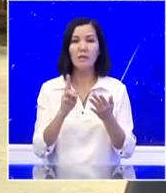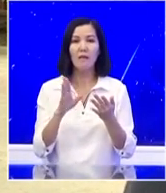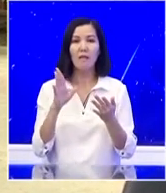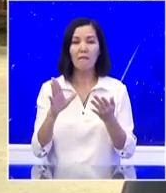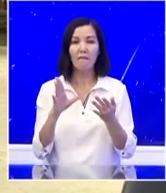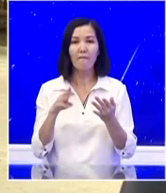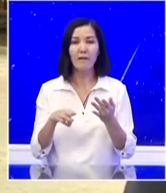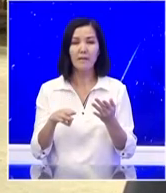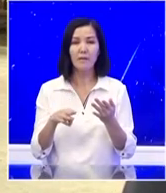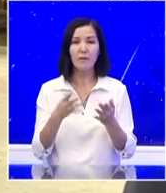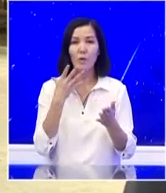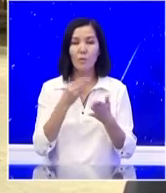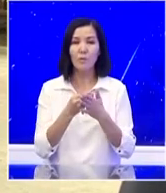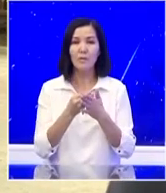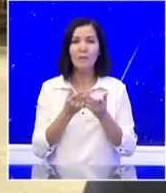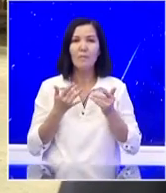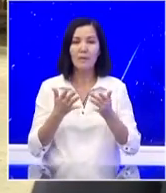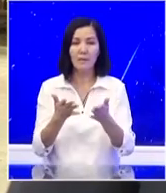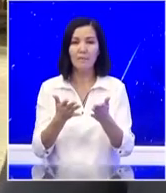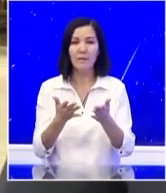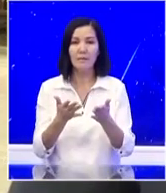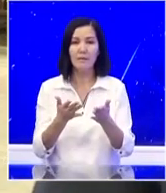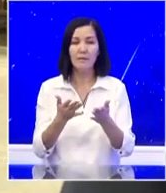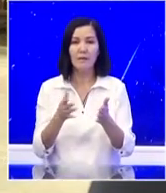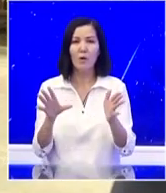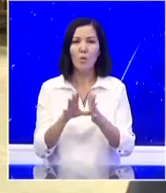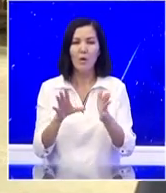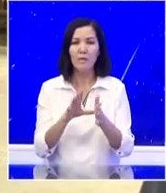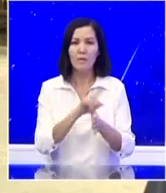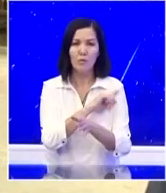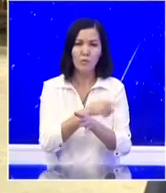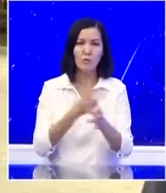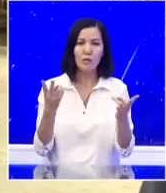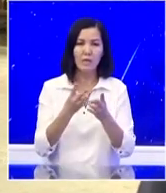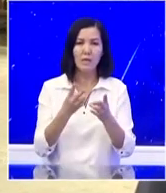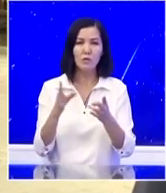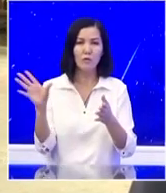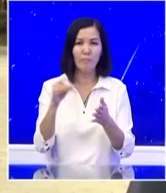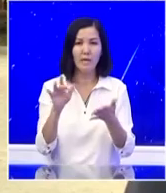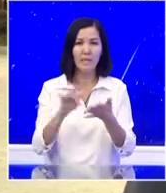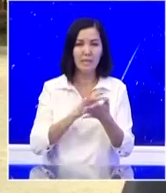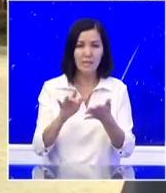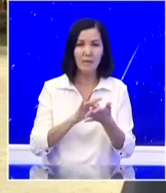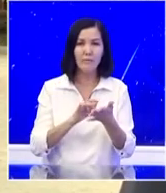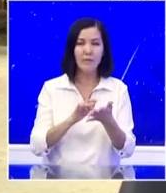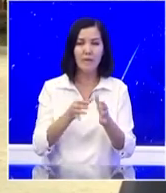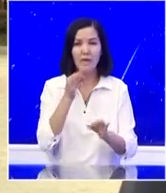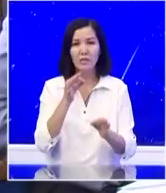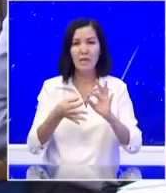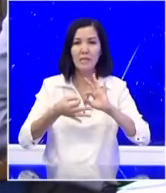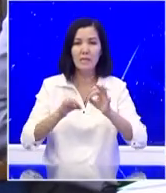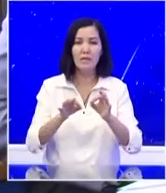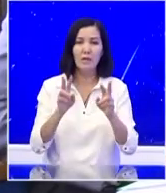өздерінің потребность дейді ғой, соған қанша қуатты энергиясы керек, басқасы керек, соның бәрін жұмыстарын жүргізу